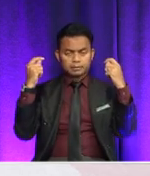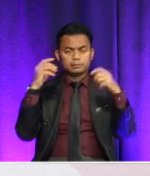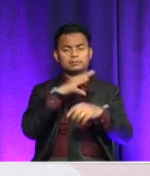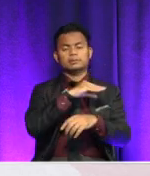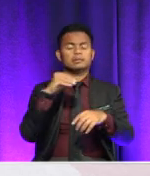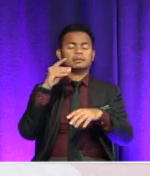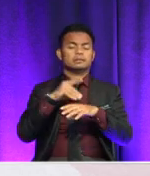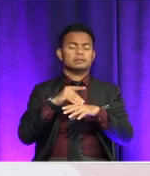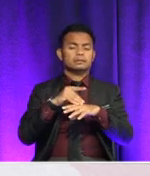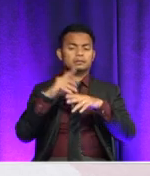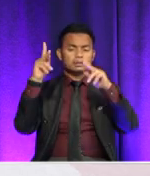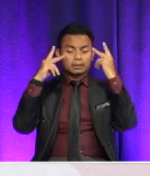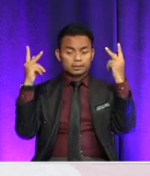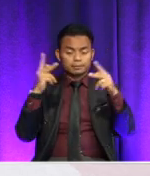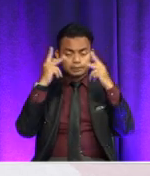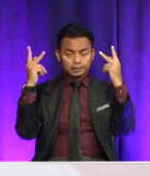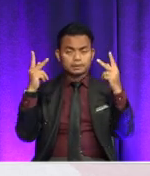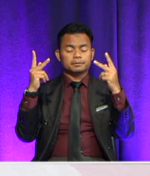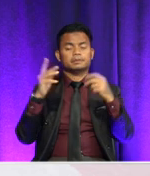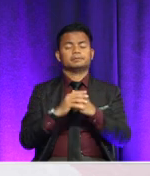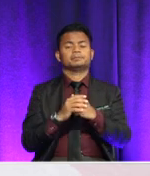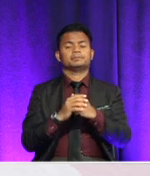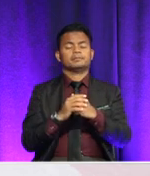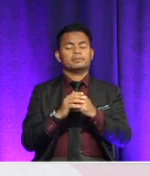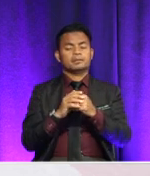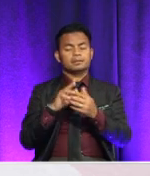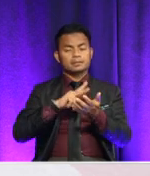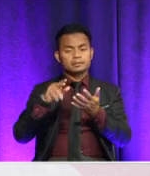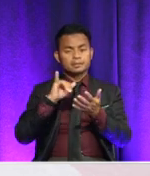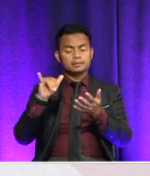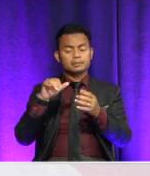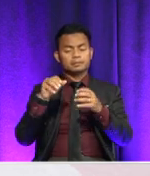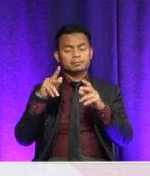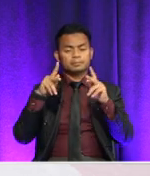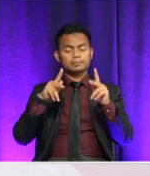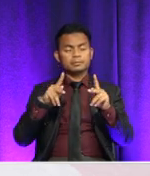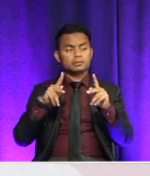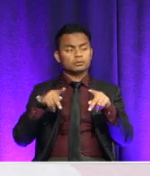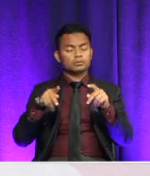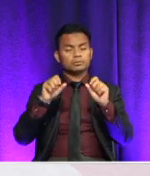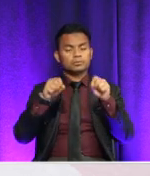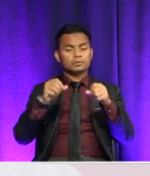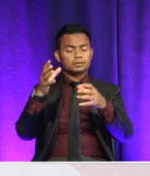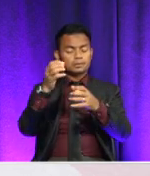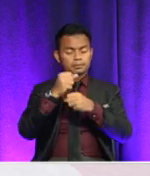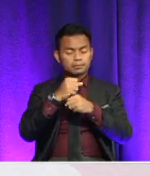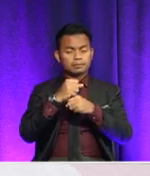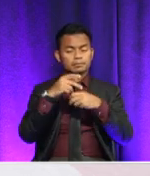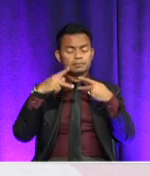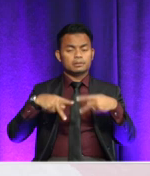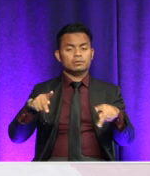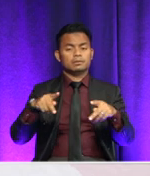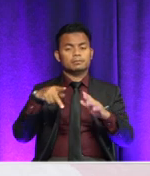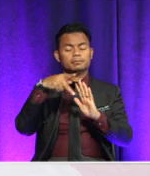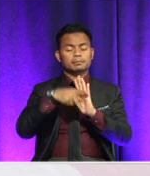jualan kesannya penduduk-penduduk di kawasan setempat mendapat peluang pekerjaan dengan adanya perusahaan